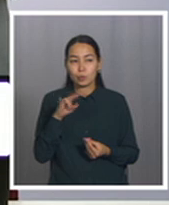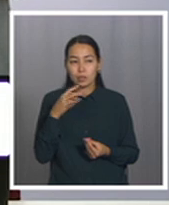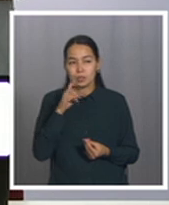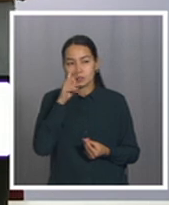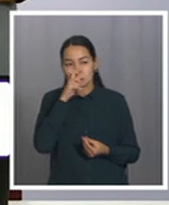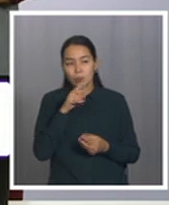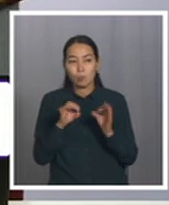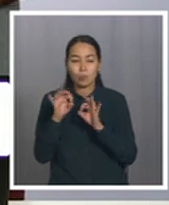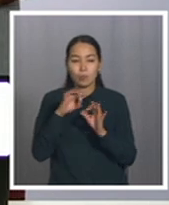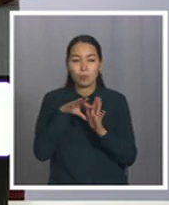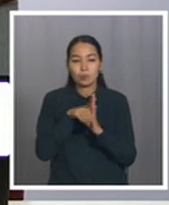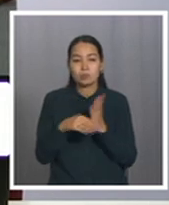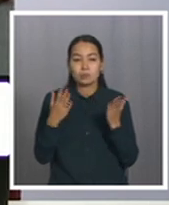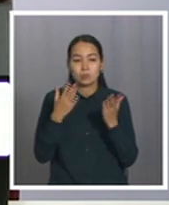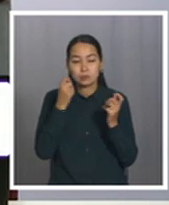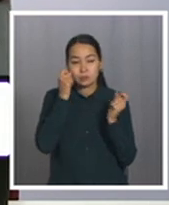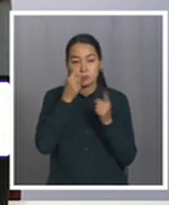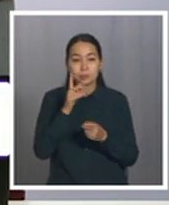салыстырамыз.